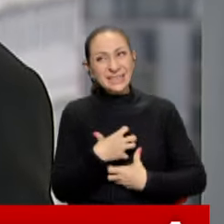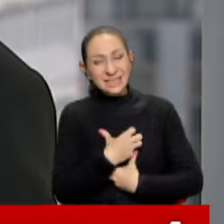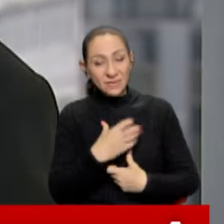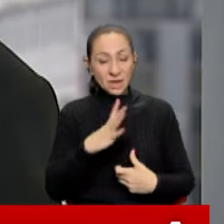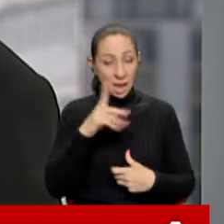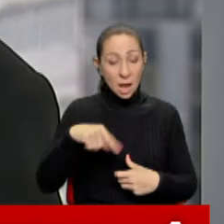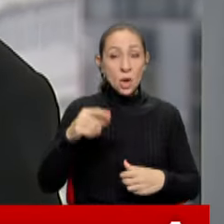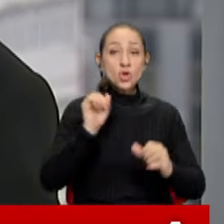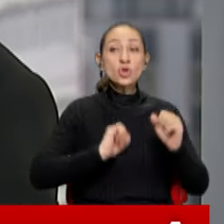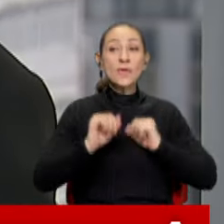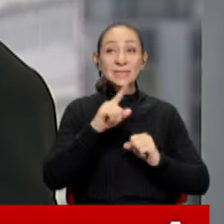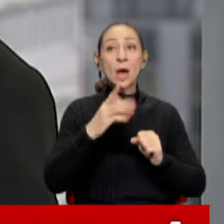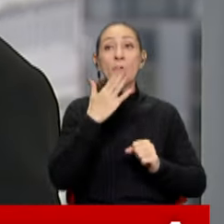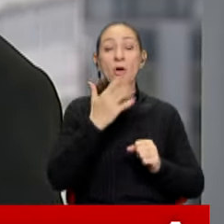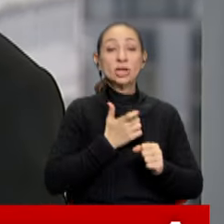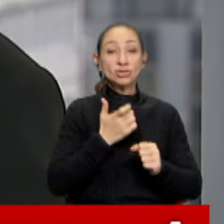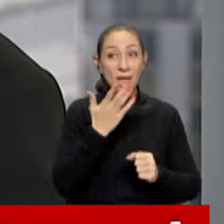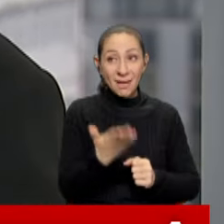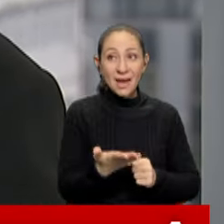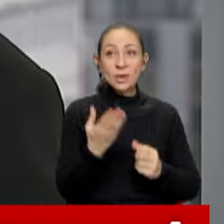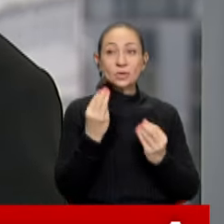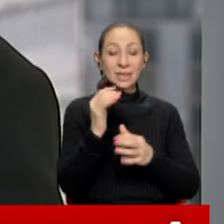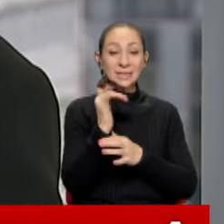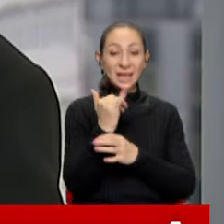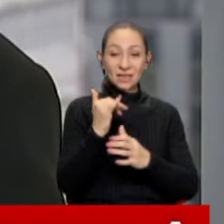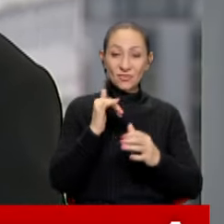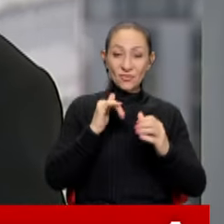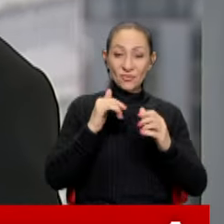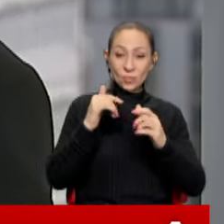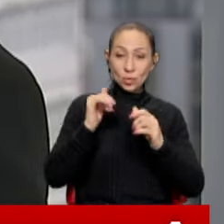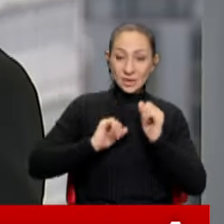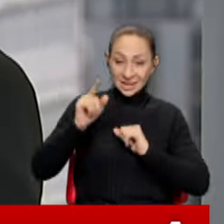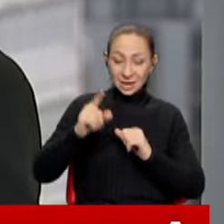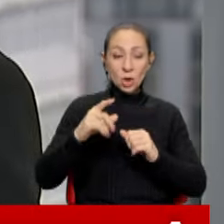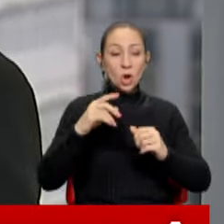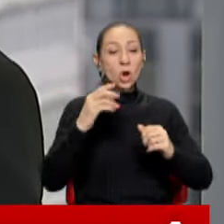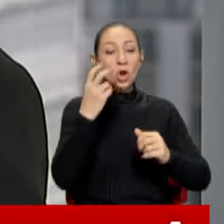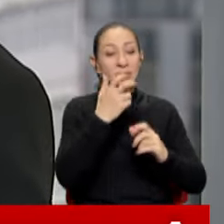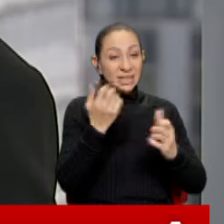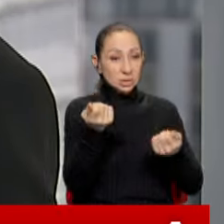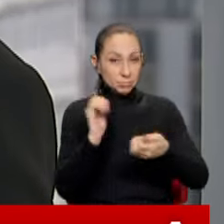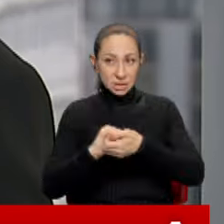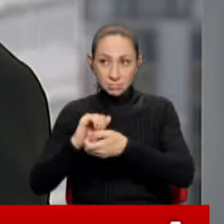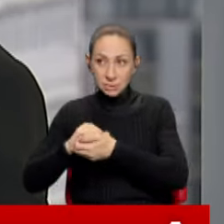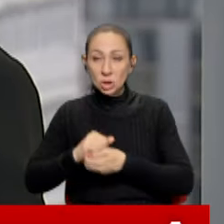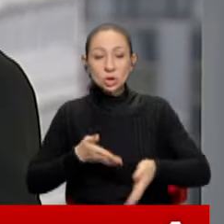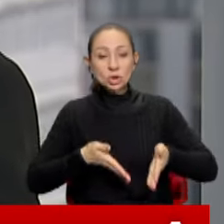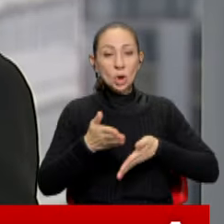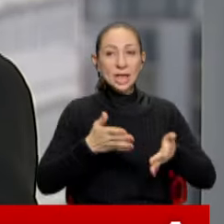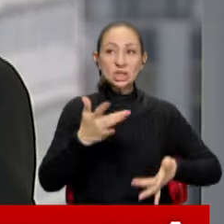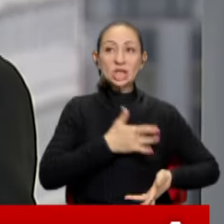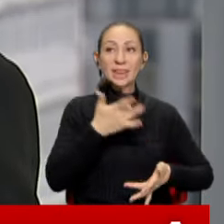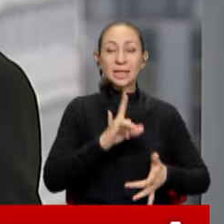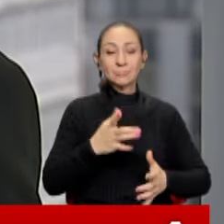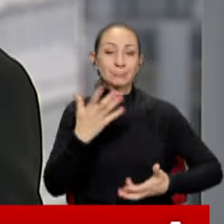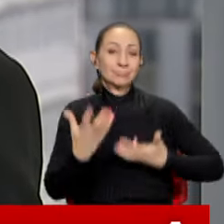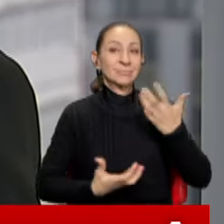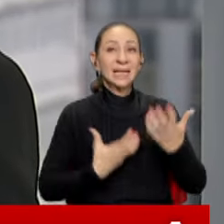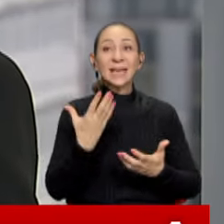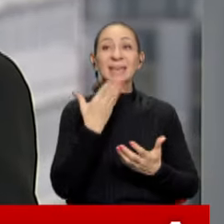Biz üniversitelerle, öğrencilerle, güzel sanatlar fakülteleriyle, konservatuarlarla işbirliği halinde sokaklarımızı canlandıracağız.